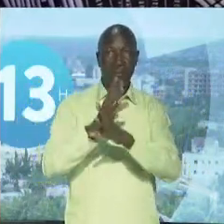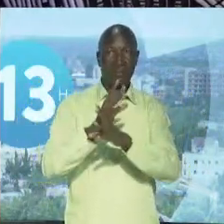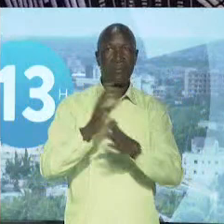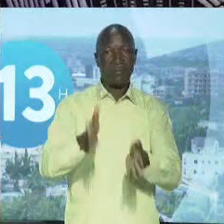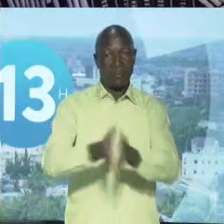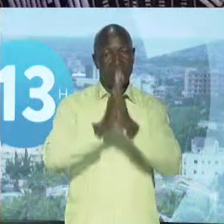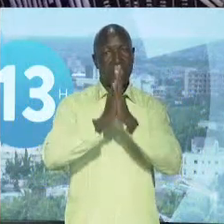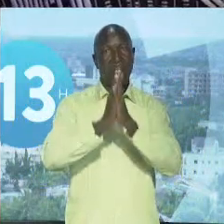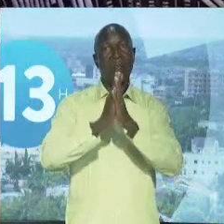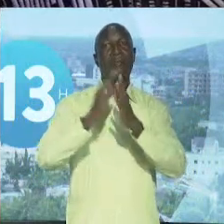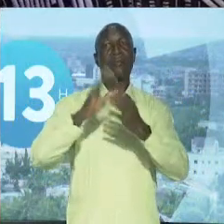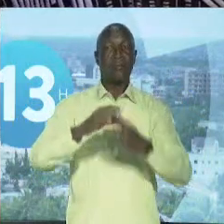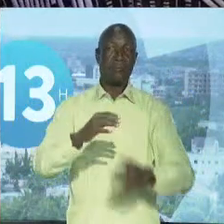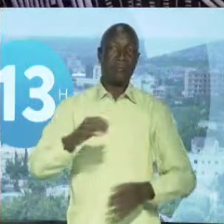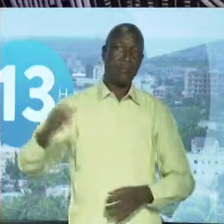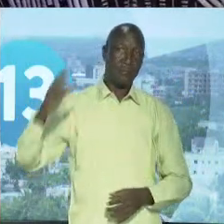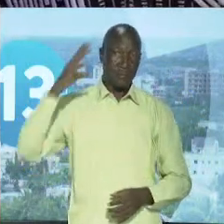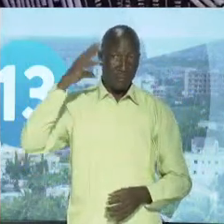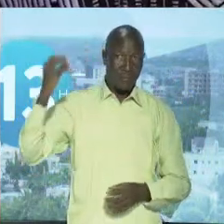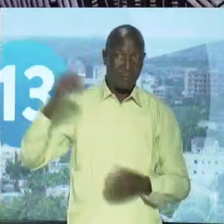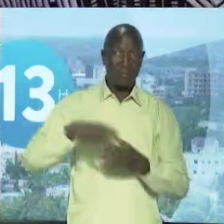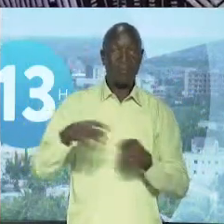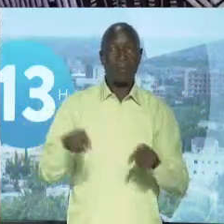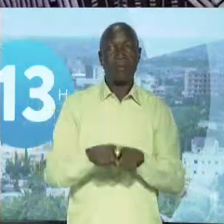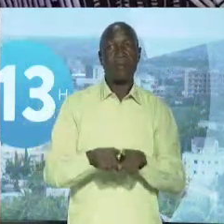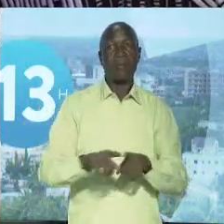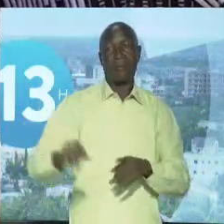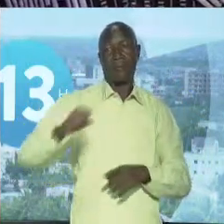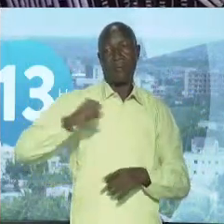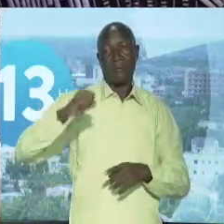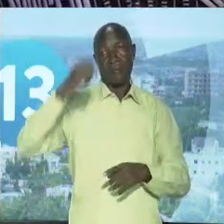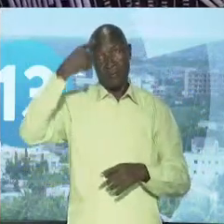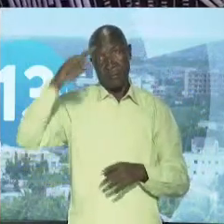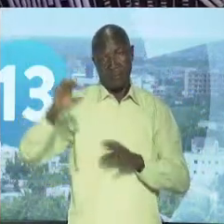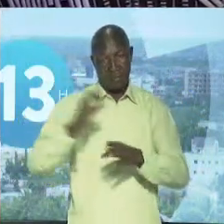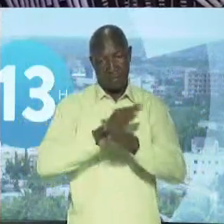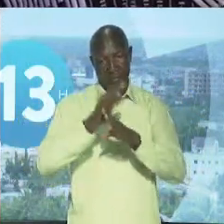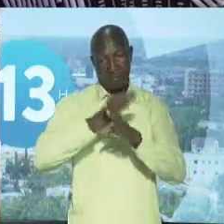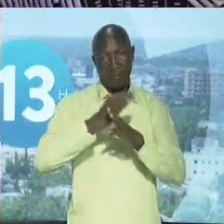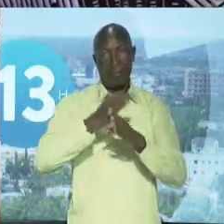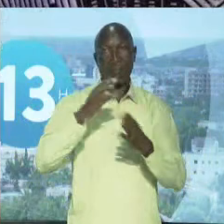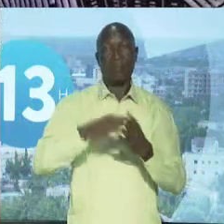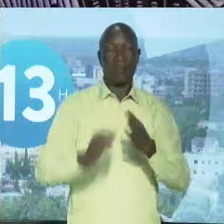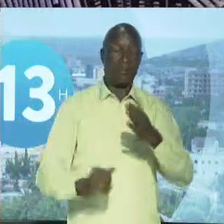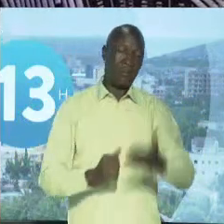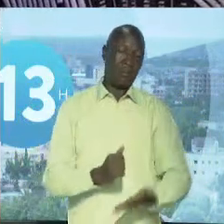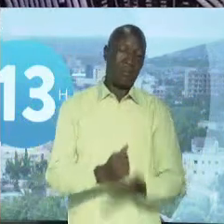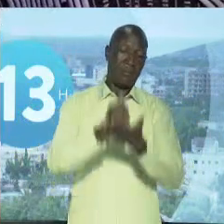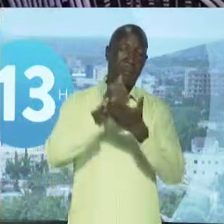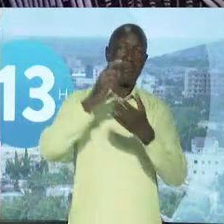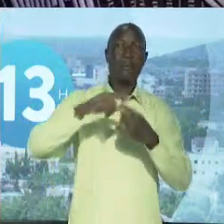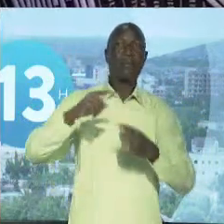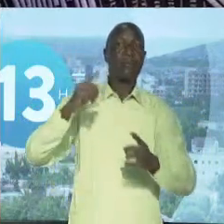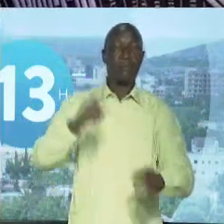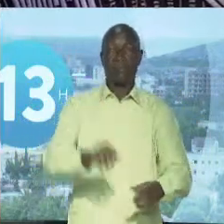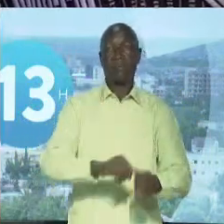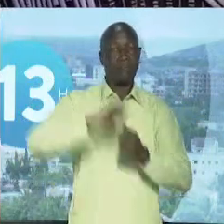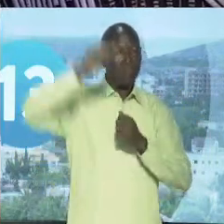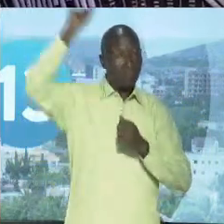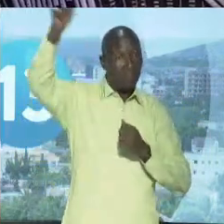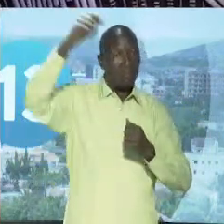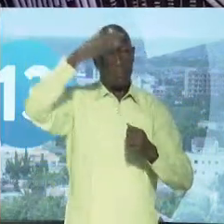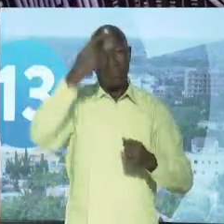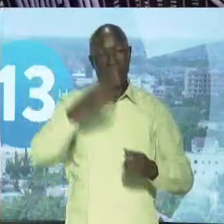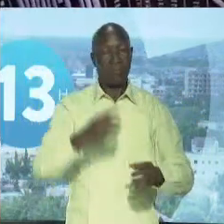Nous voulons de l'expertise pour former nos agents de la fonction publique. Nous voulons de l'expertise d'assistance, même si c'est à distance, pour pouvoir